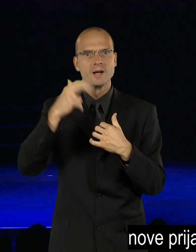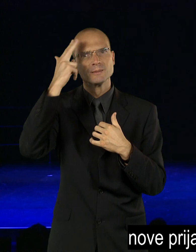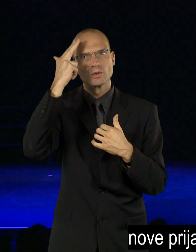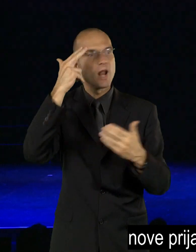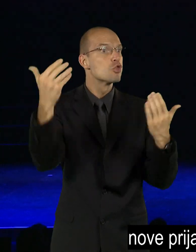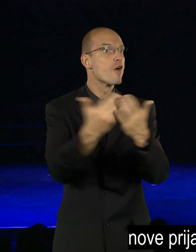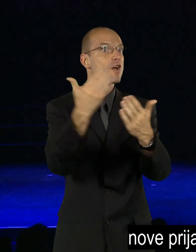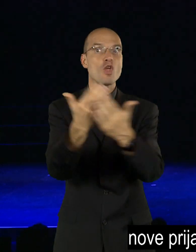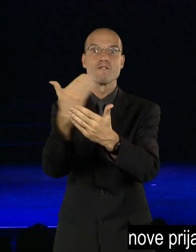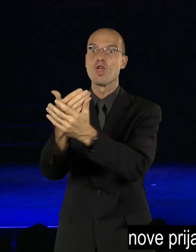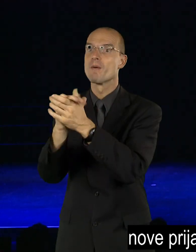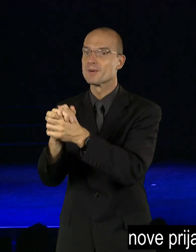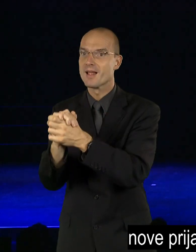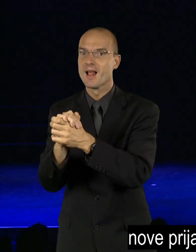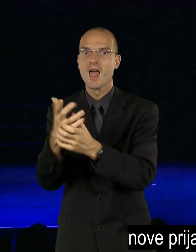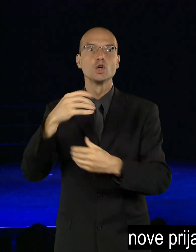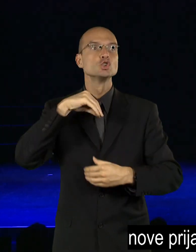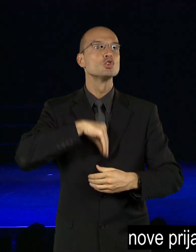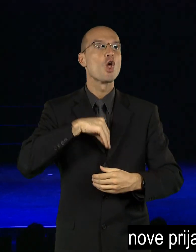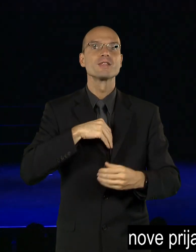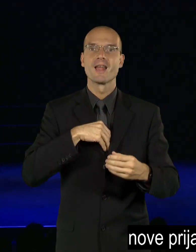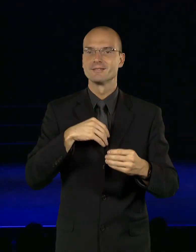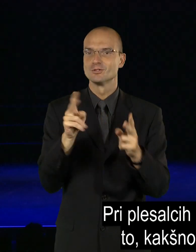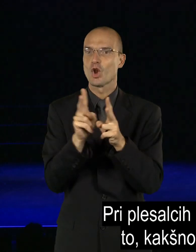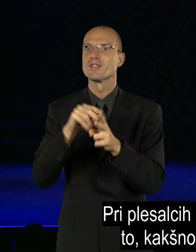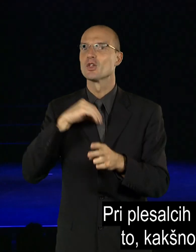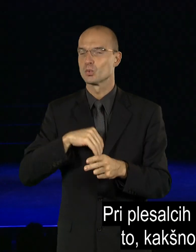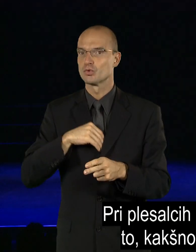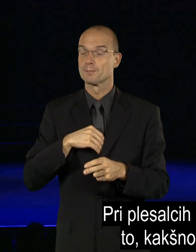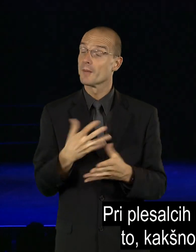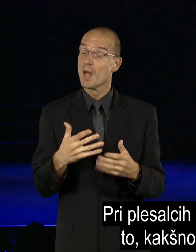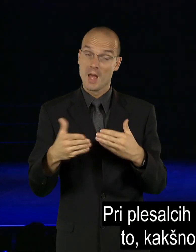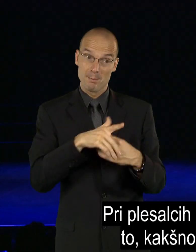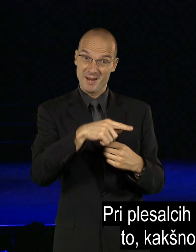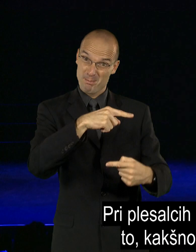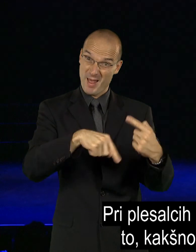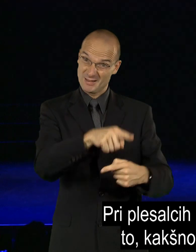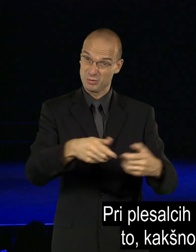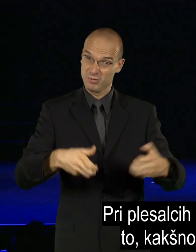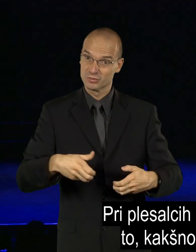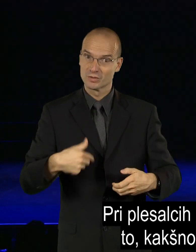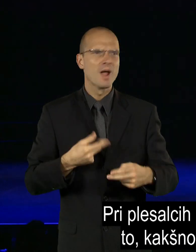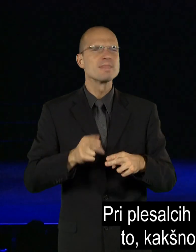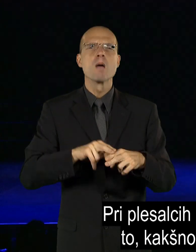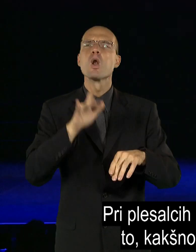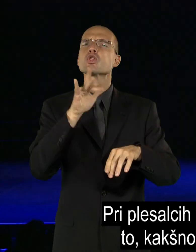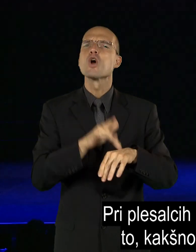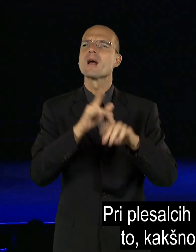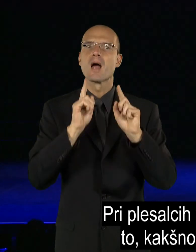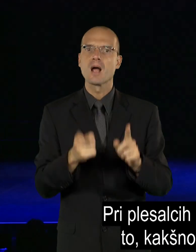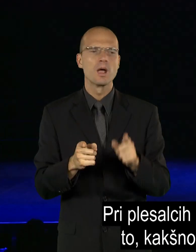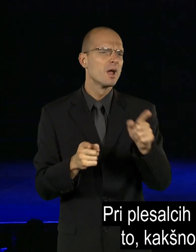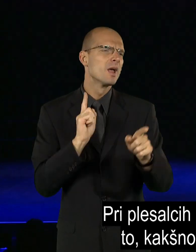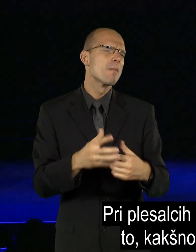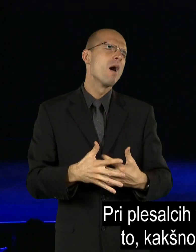nove prijatelje, nove sorodne duše. Pri plesalcih na vozičkih se me je najbolj dotaknilo to, kakšno željo